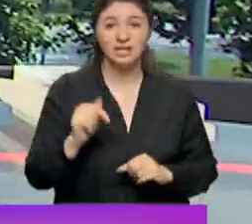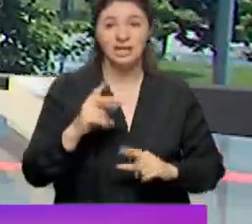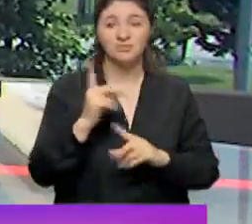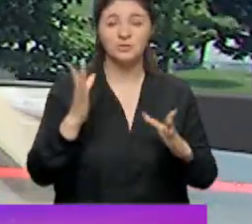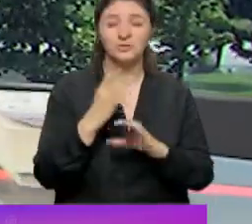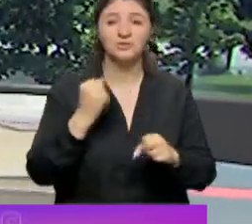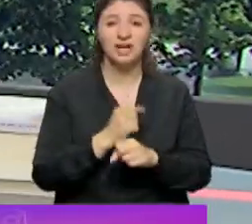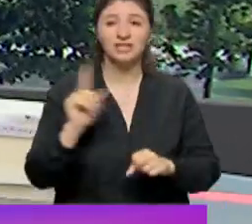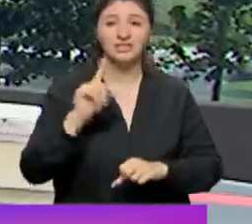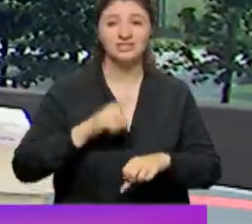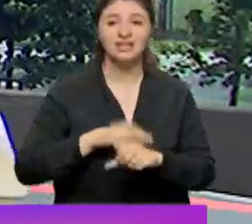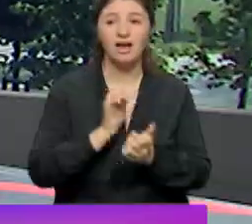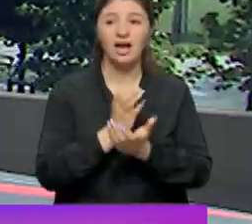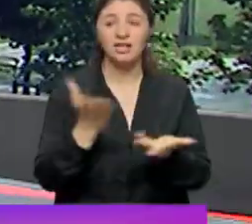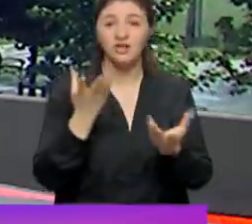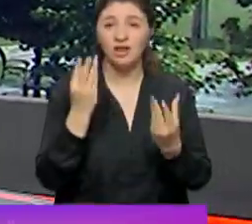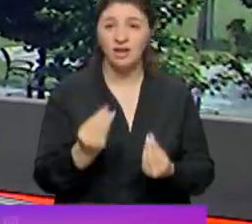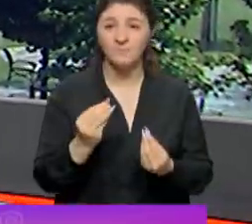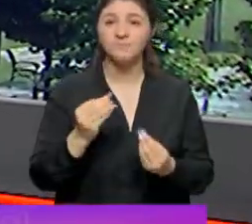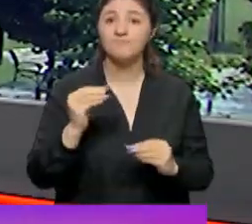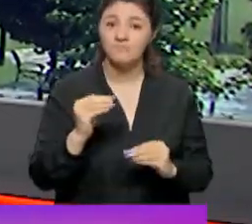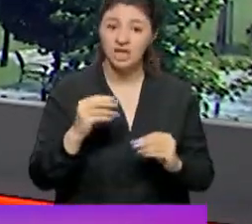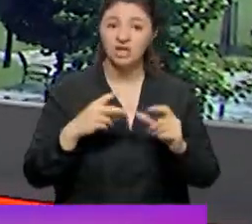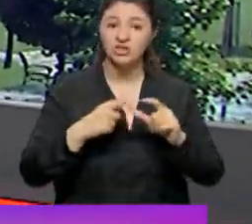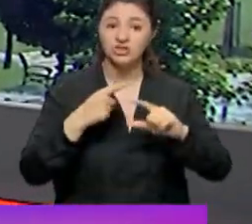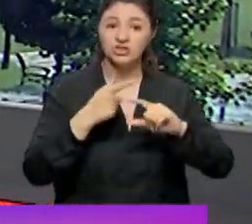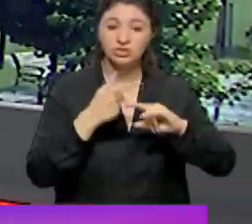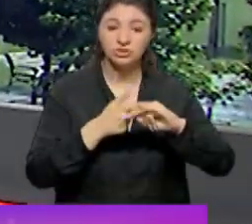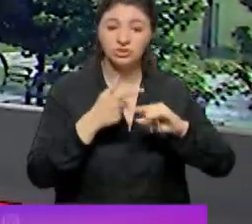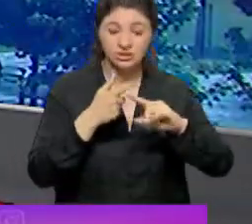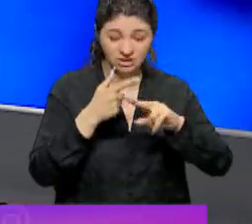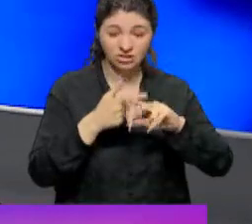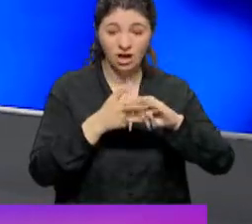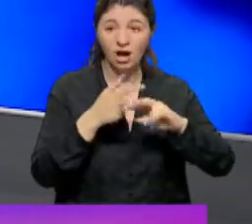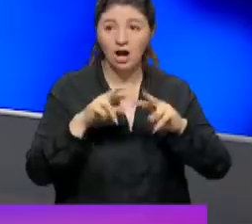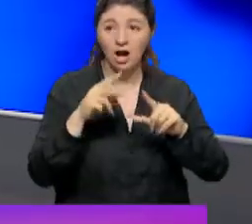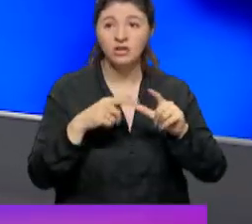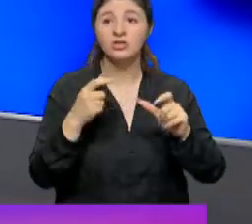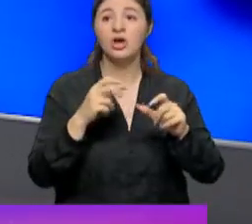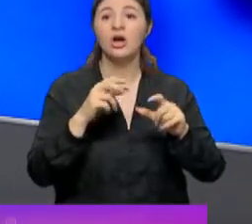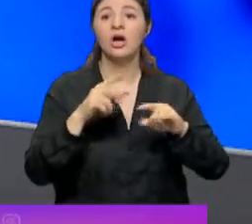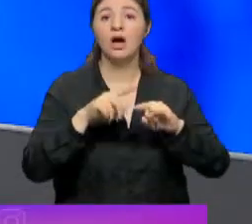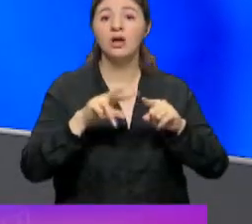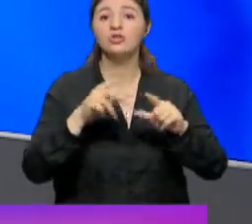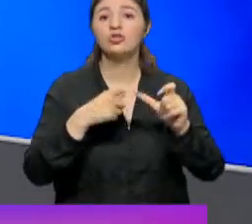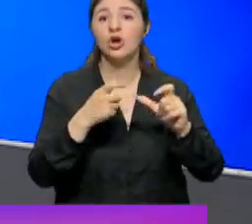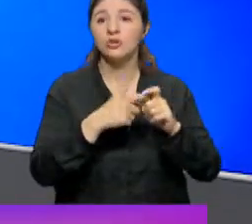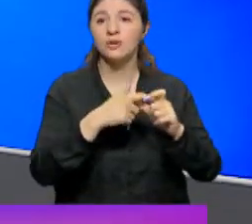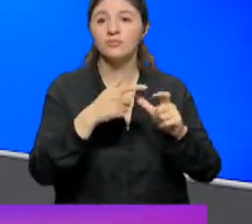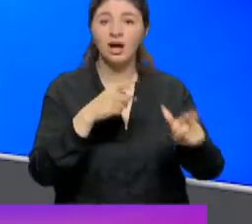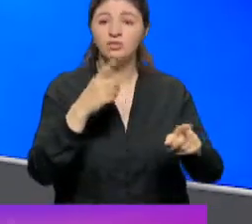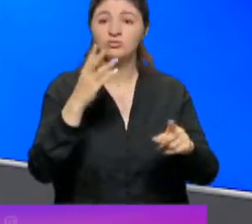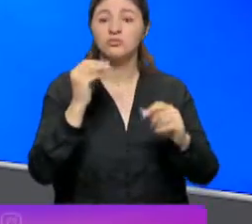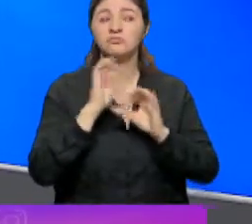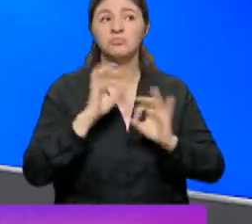burada İsmail Küçükkaya ile Çalar Saat ailesi olarak Şahan Gökbakar gerçekten çok etkili bir sosyal medya